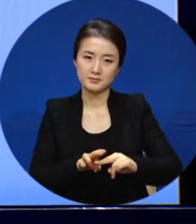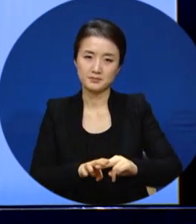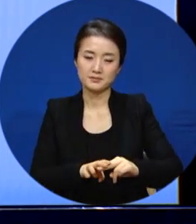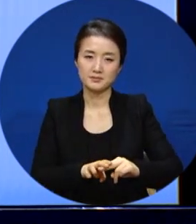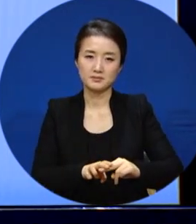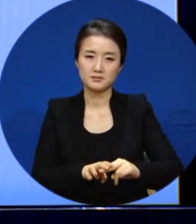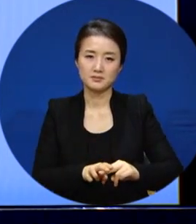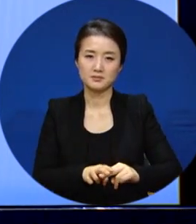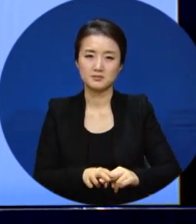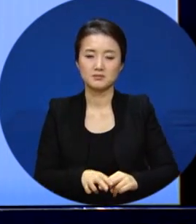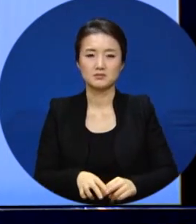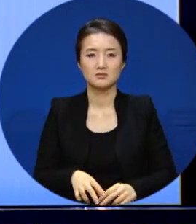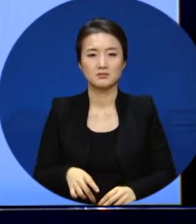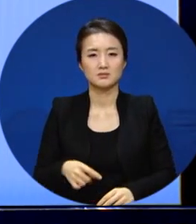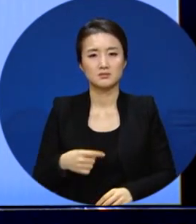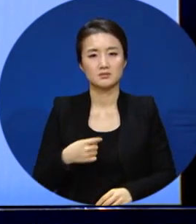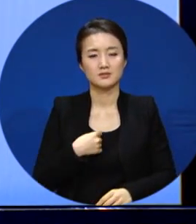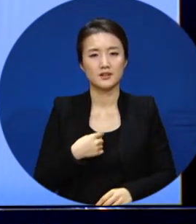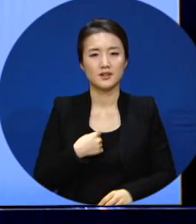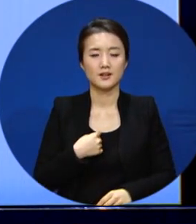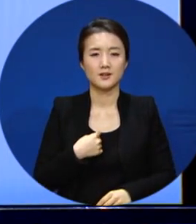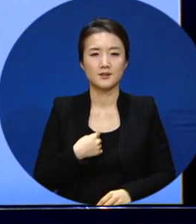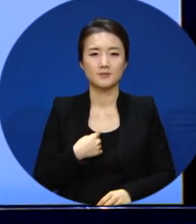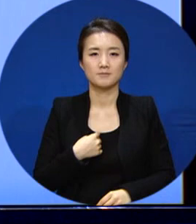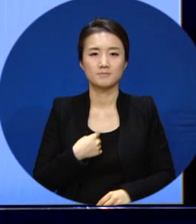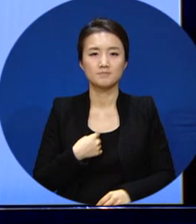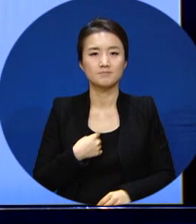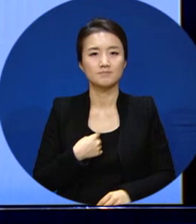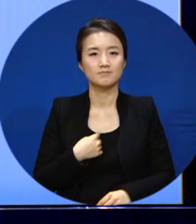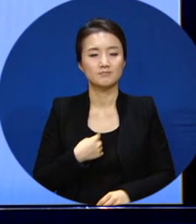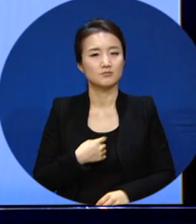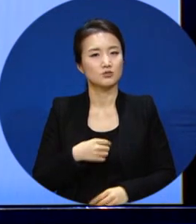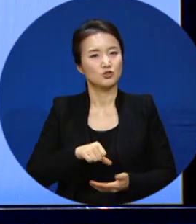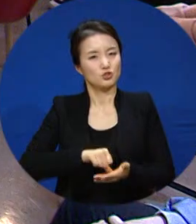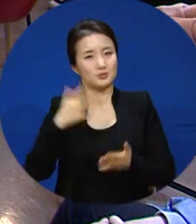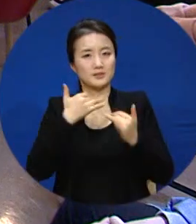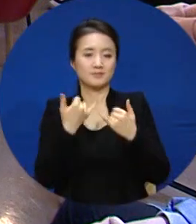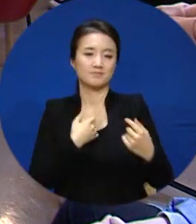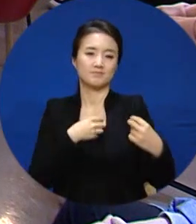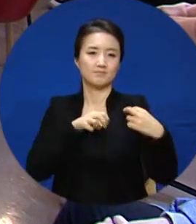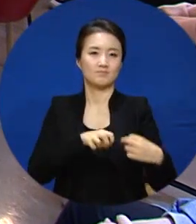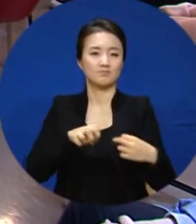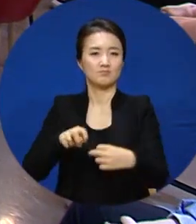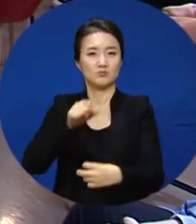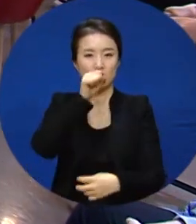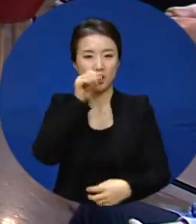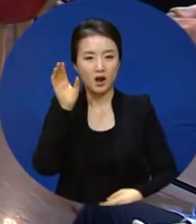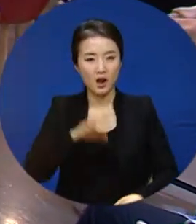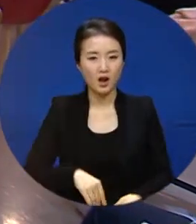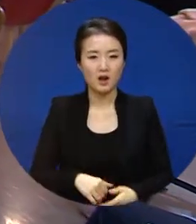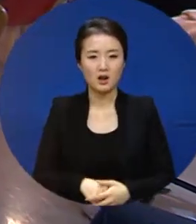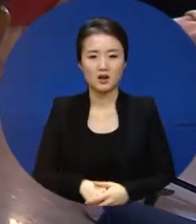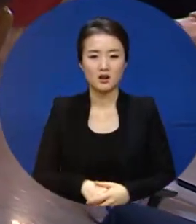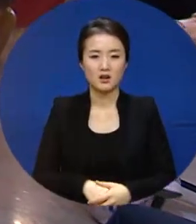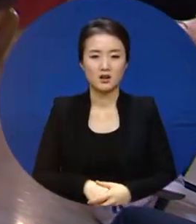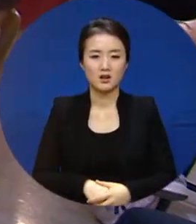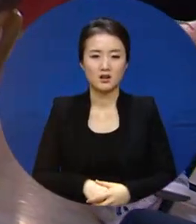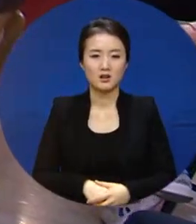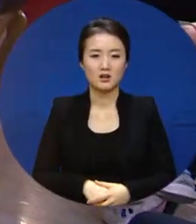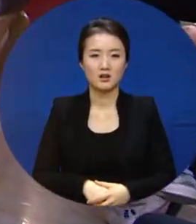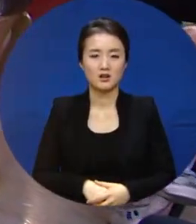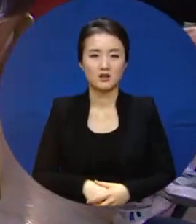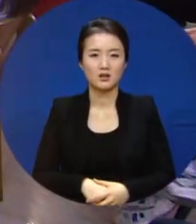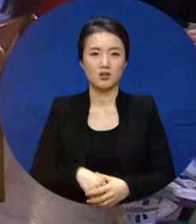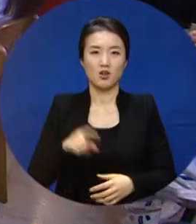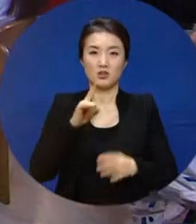생각에 내가 좀 남들이 알아주는 사람의 그런 사람들도 같이 땅이 가 분요 우리는 자리에 딱 갔는데 그 사람들은 식당에 들어가서 좌중을